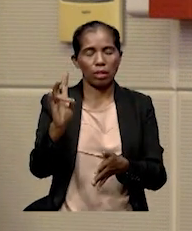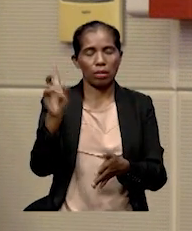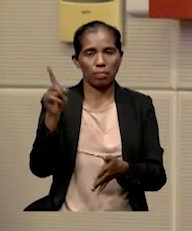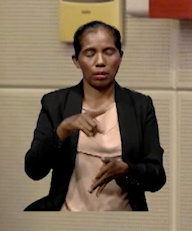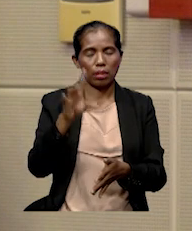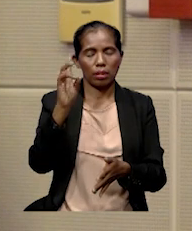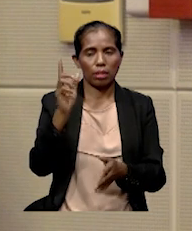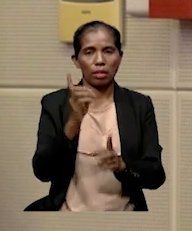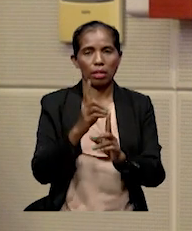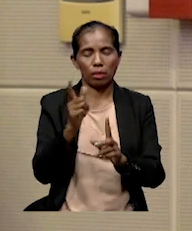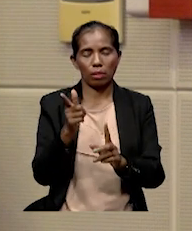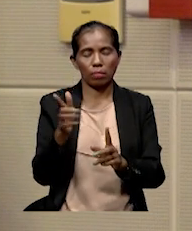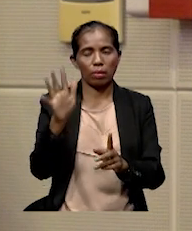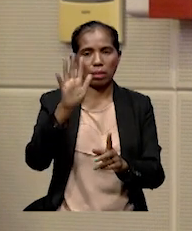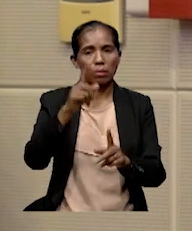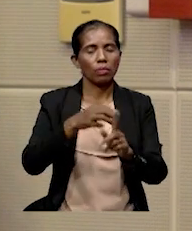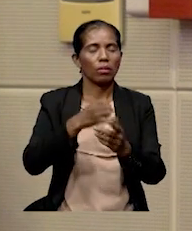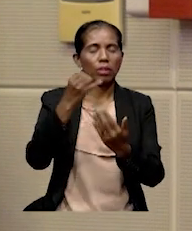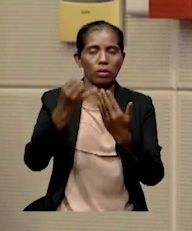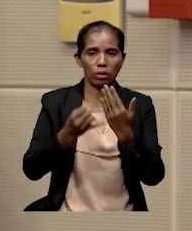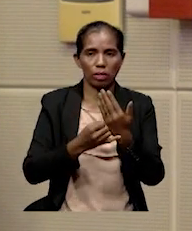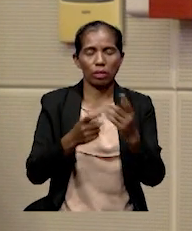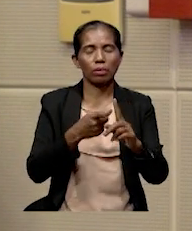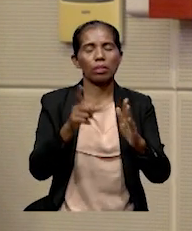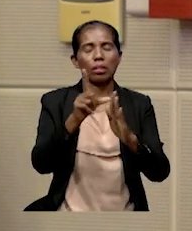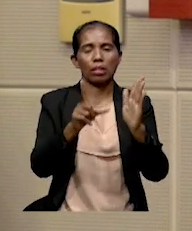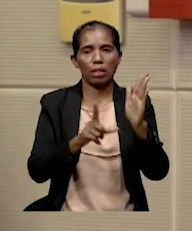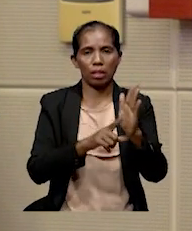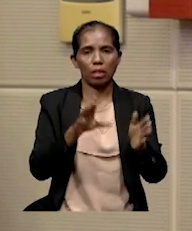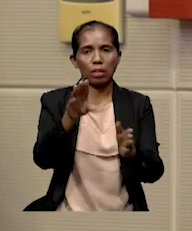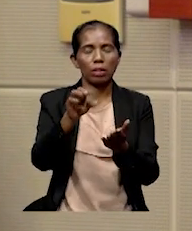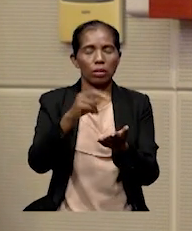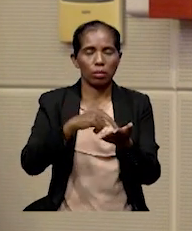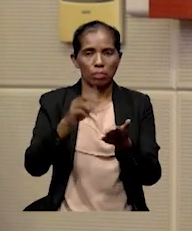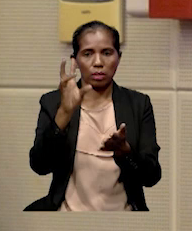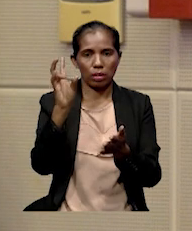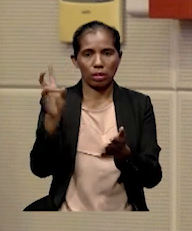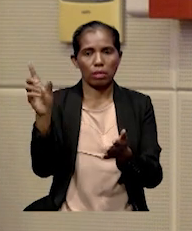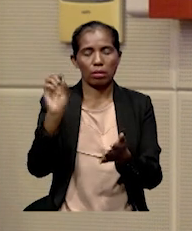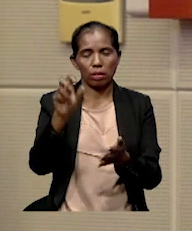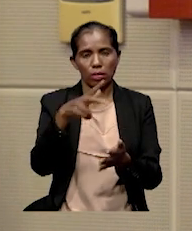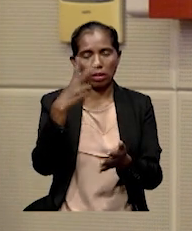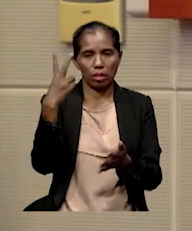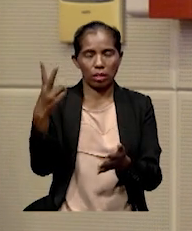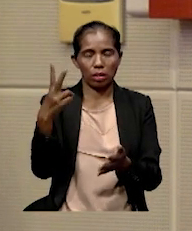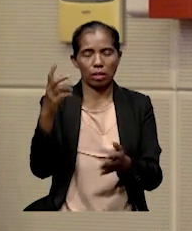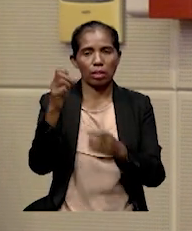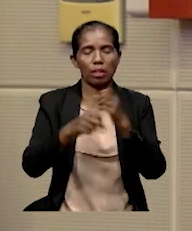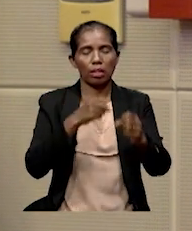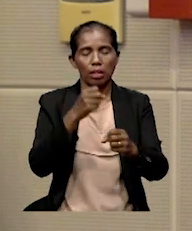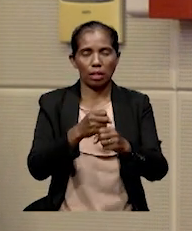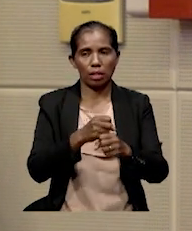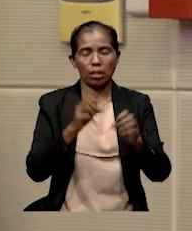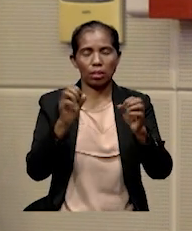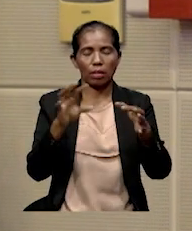loron rua nulu resin lima fulan zulio, altera husi lei número hito barra rihun rua sanulu resin hito, cada tinan titular no